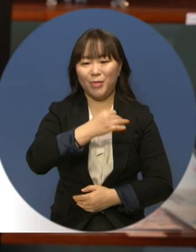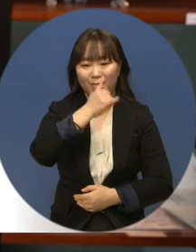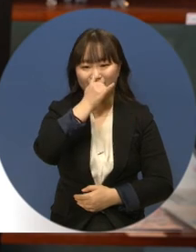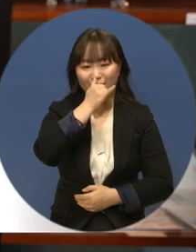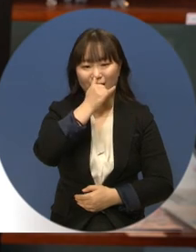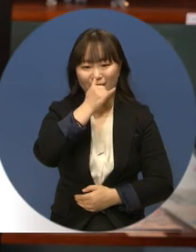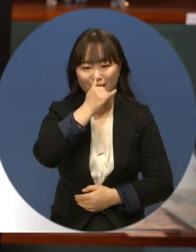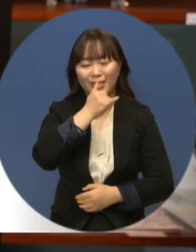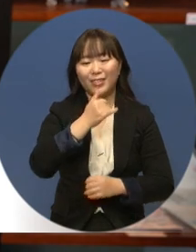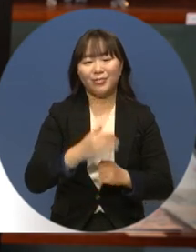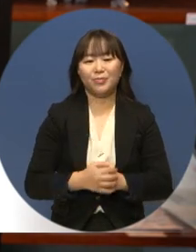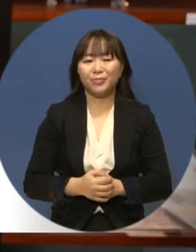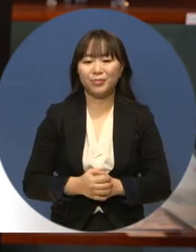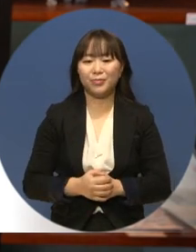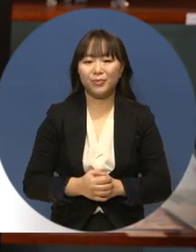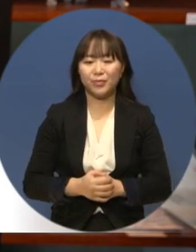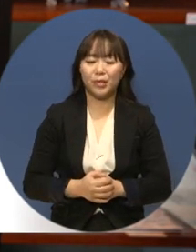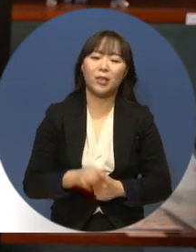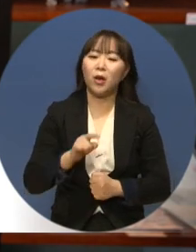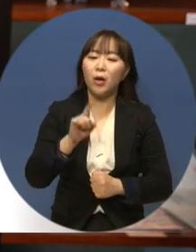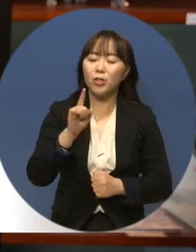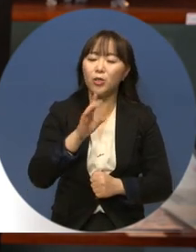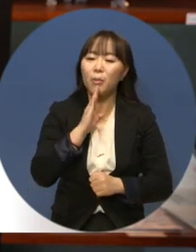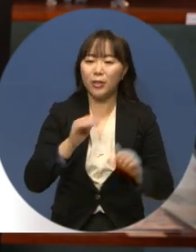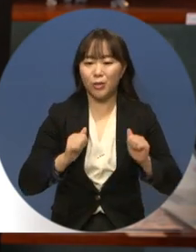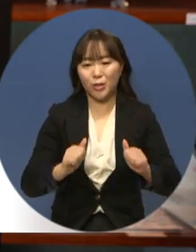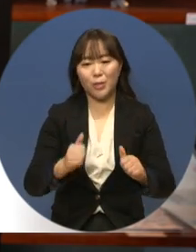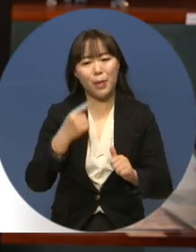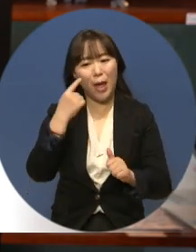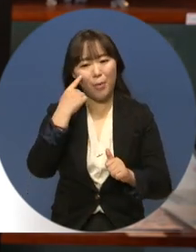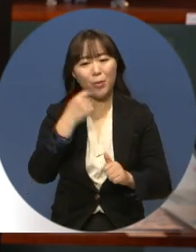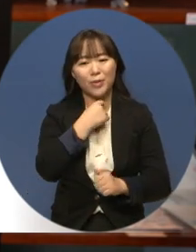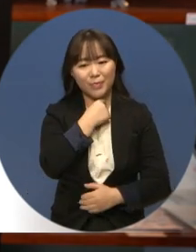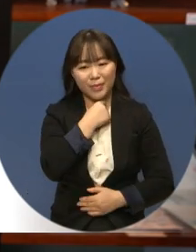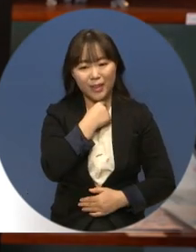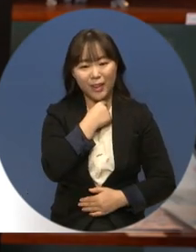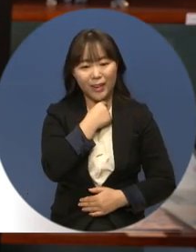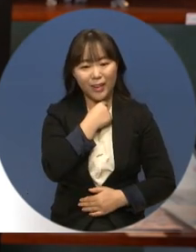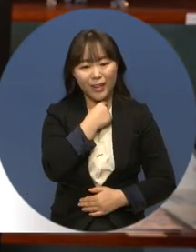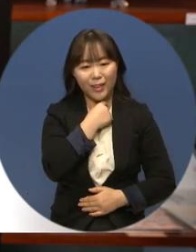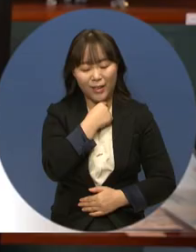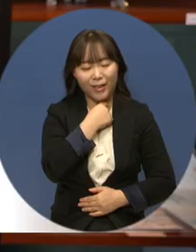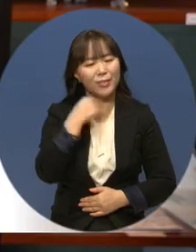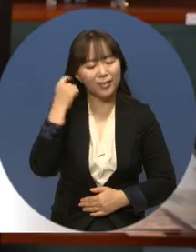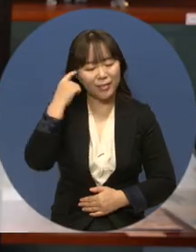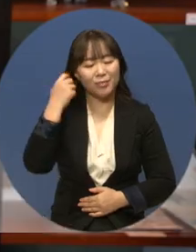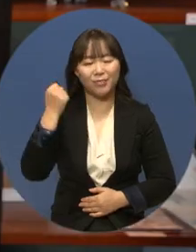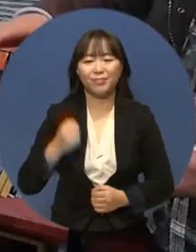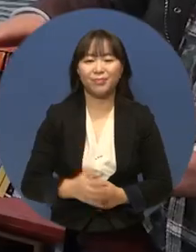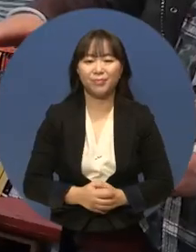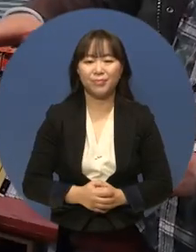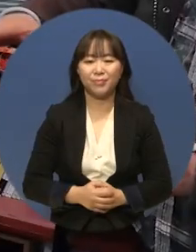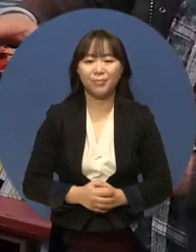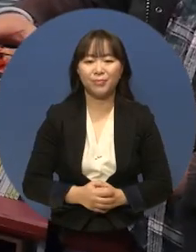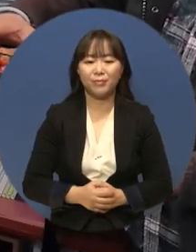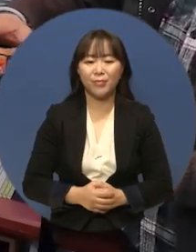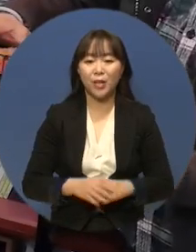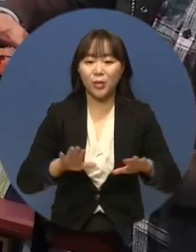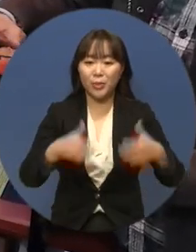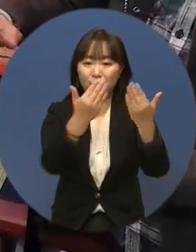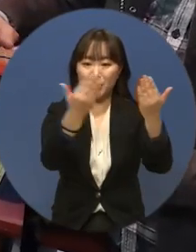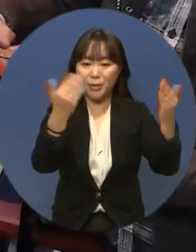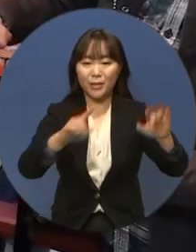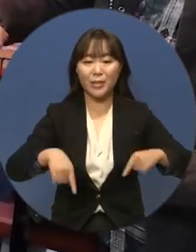있구나. 사진 찍어 놓으니까 이걸 한번 열심히 해 봐야겠다는 마음을 가졌어요. 이번